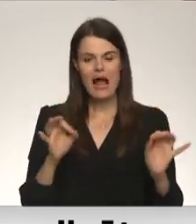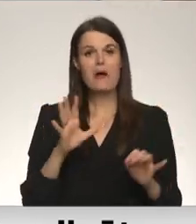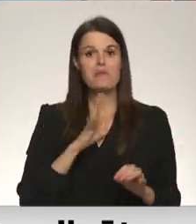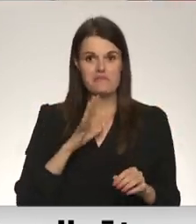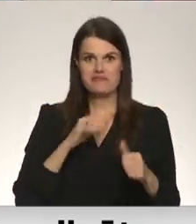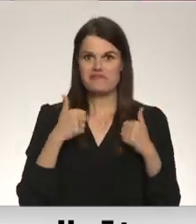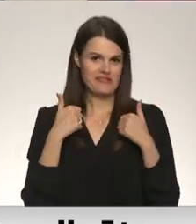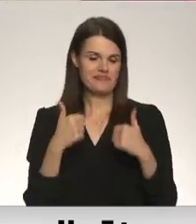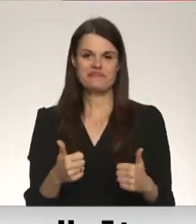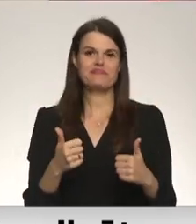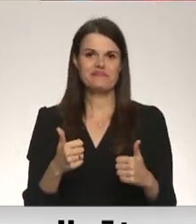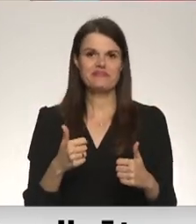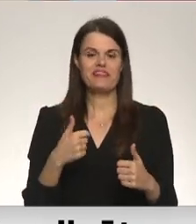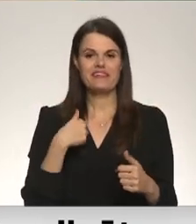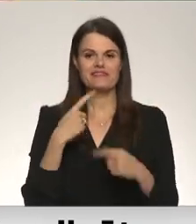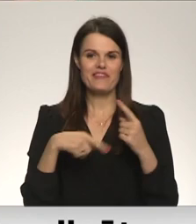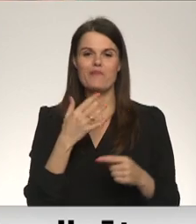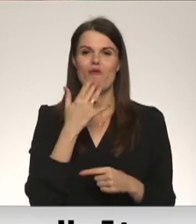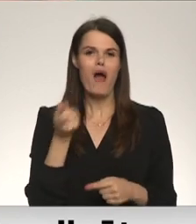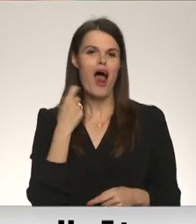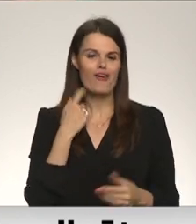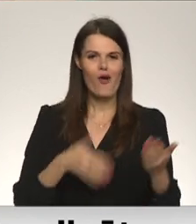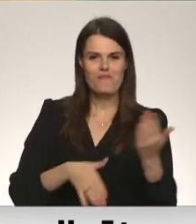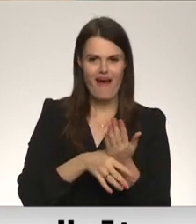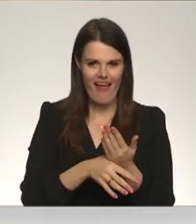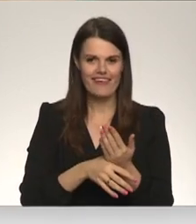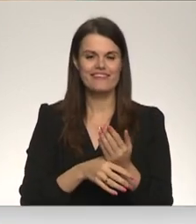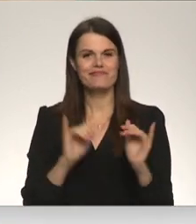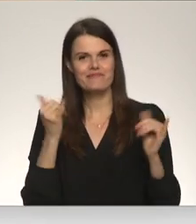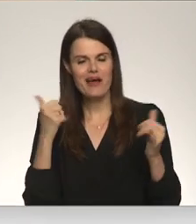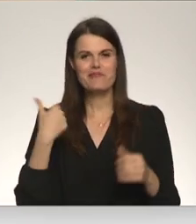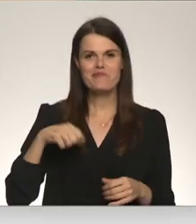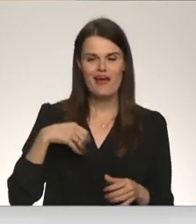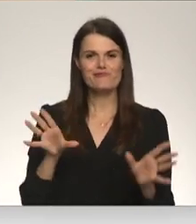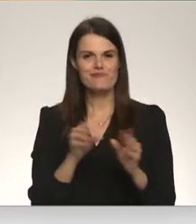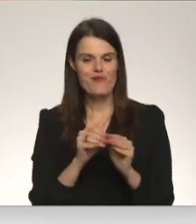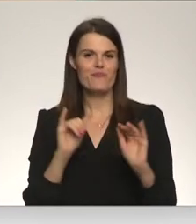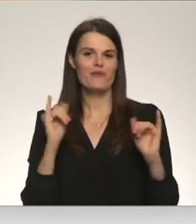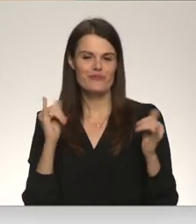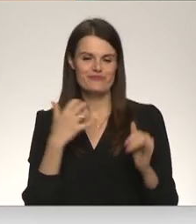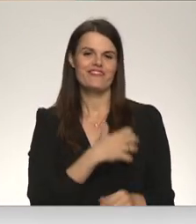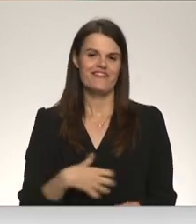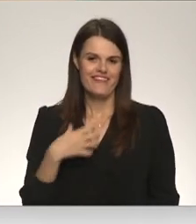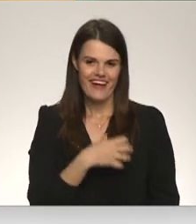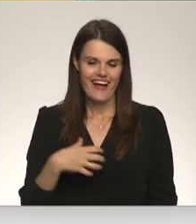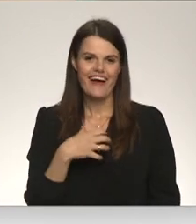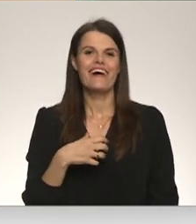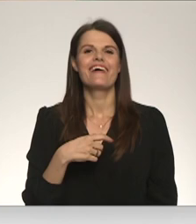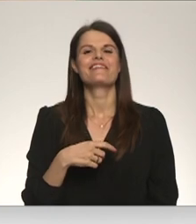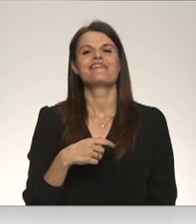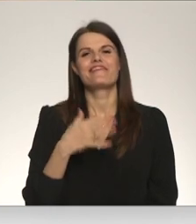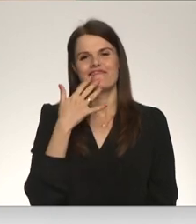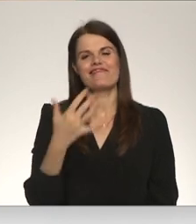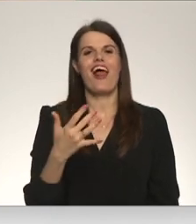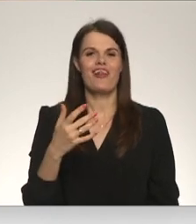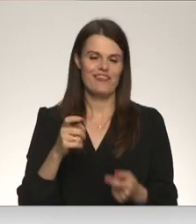labi, ka es tā vienmēr joko. Alkoholu palīdzēja, jā, alkoholu meitenes. Tusēt vajag, gribēju tā.